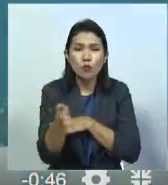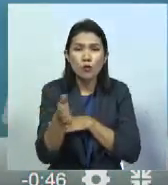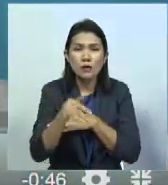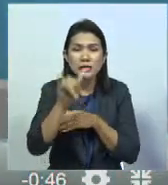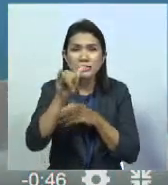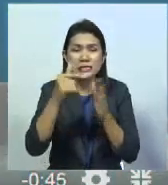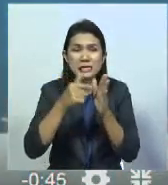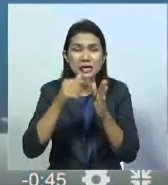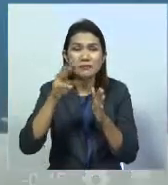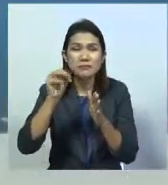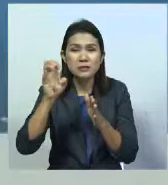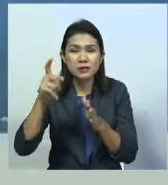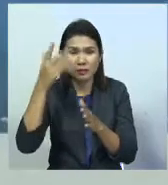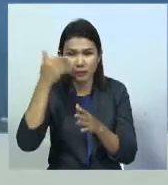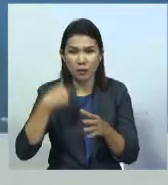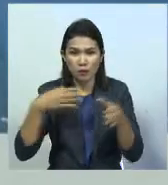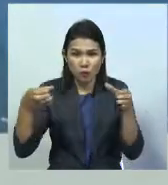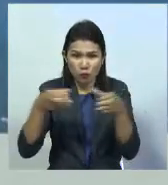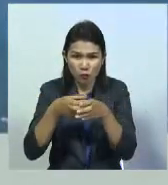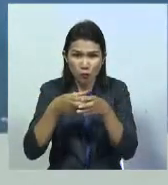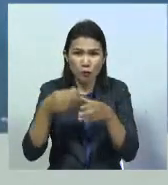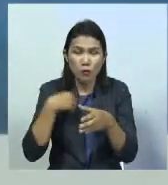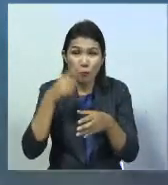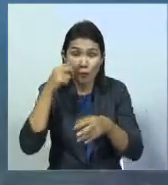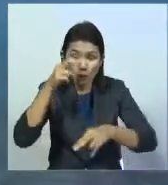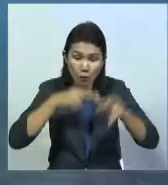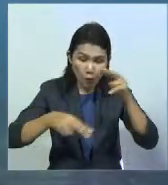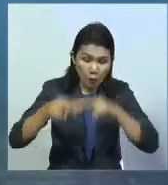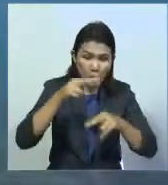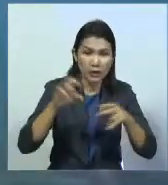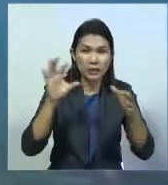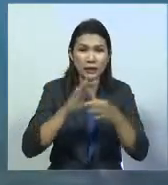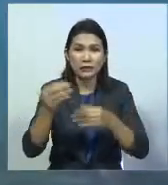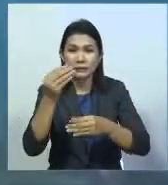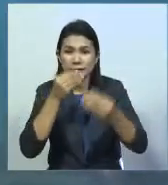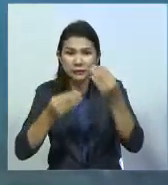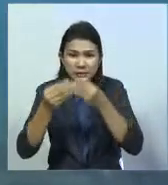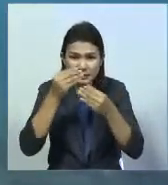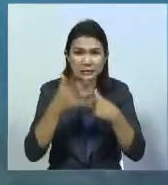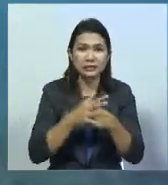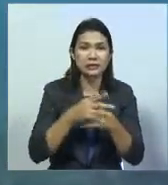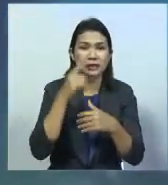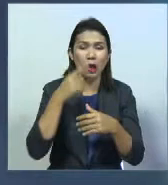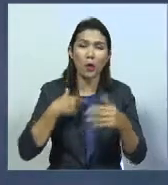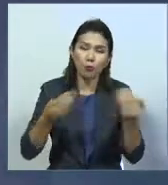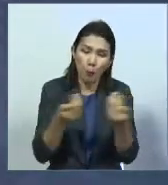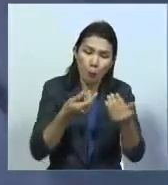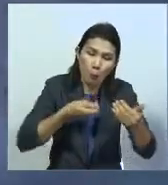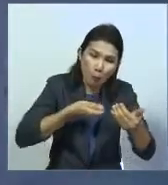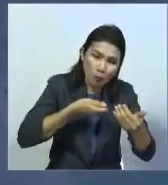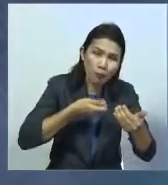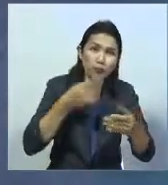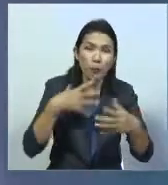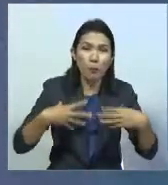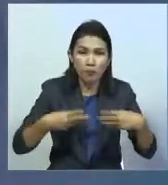ามีนนะคะหลังจากที่ทีมสัตวแพทย์ได้ไปดูแลทั้งด้านโภชนาการแล้วก็ให้นมให้อาหารเส